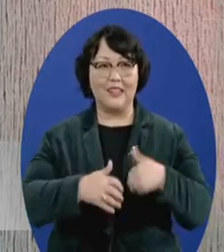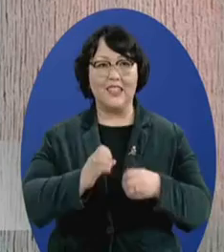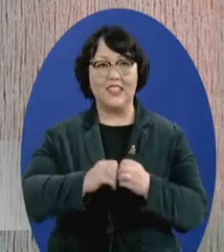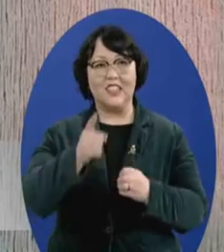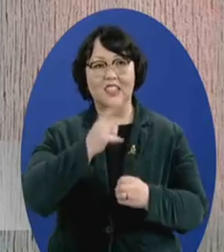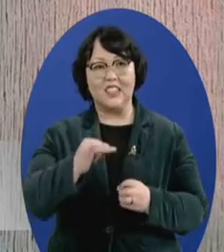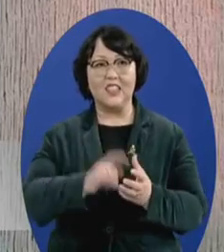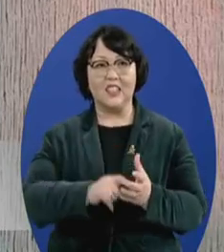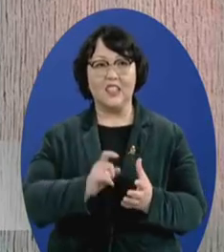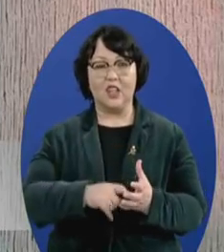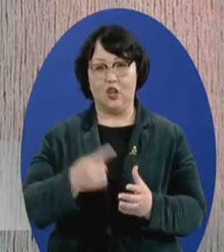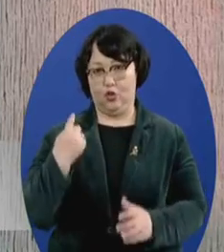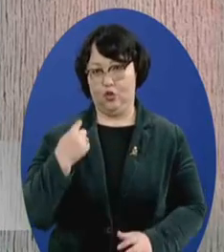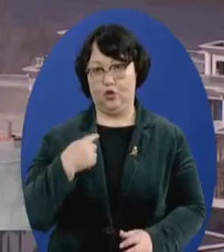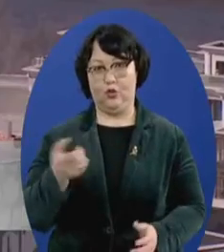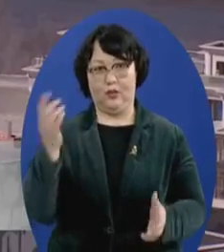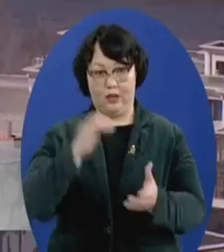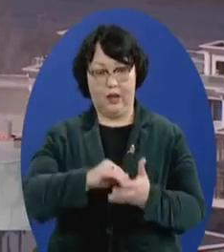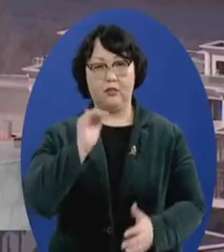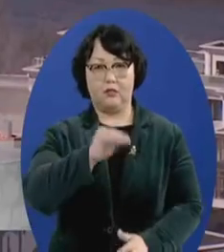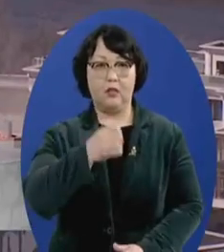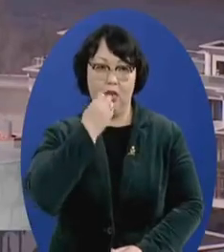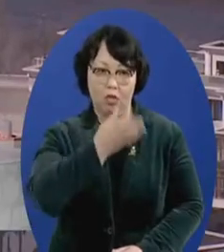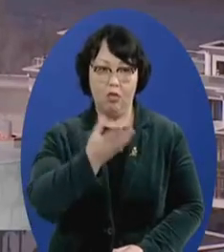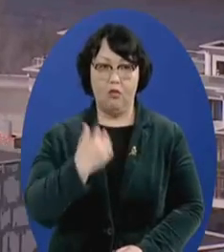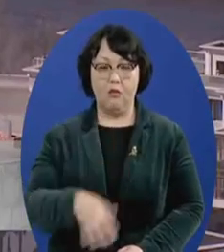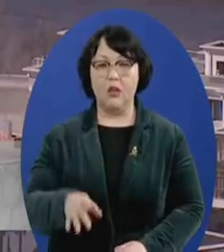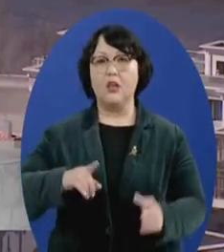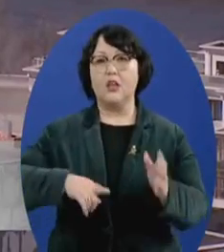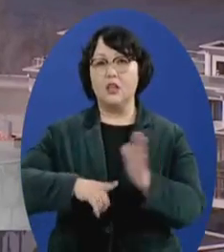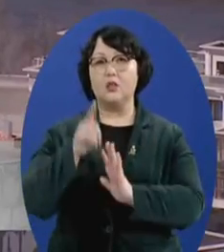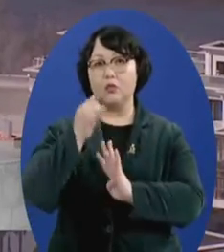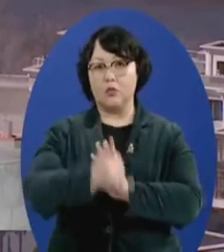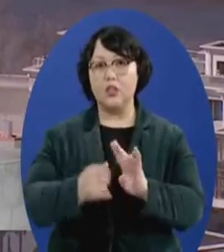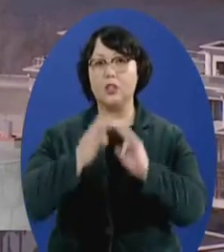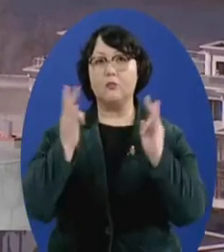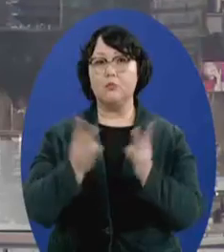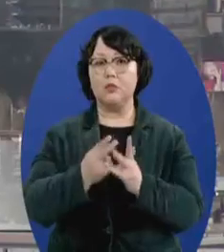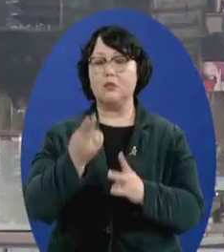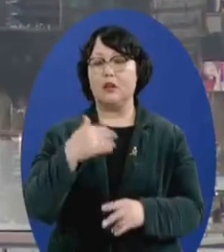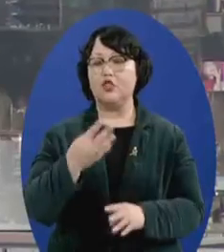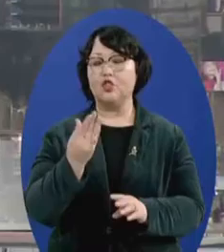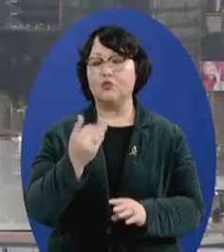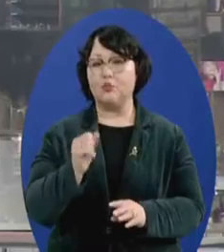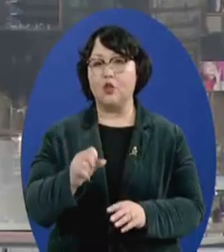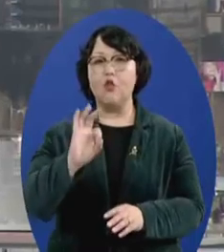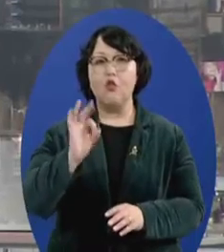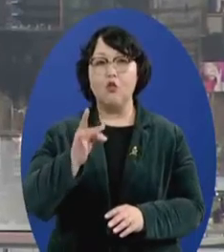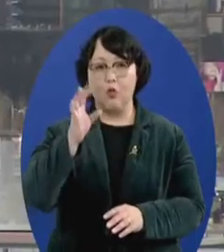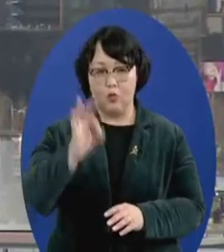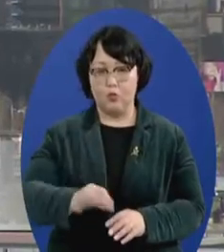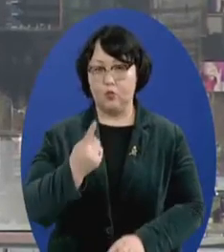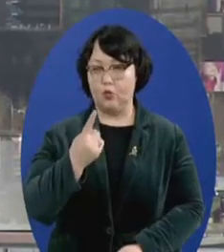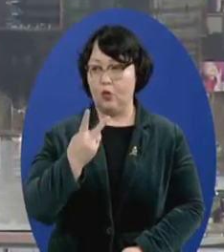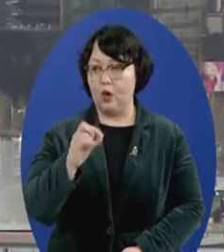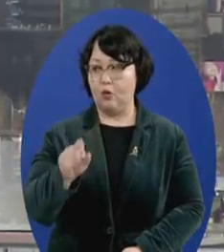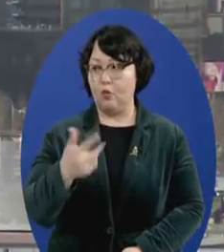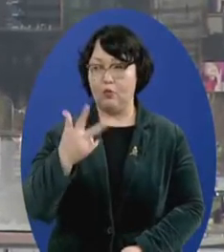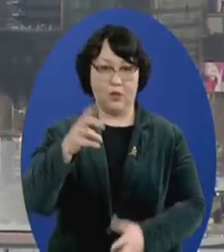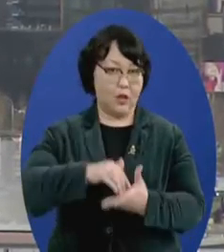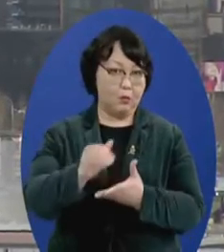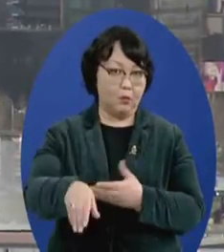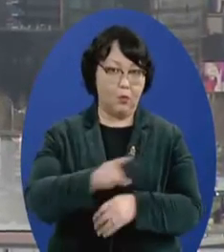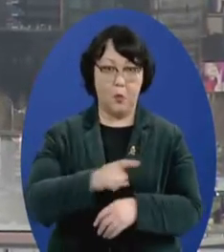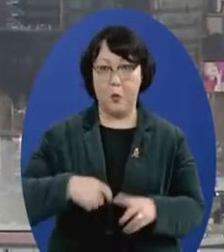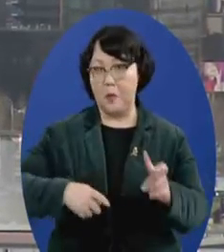хийгээч гэдэг ийм шаардлагыг өчтөр дахин тавьж байгаа юм аа. Эхний удирдлын байдлаар нийгмийн даатгалын шимтгэлийн өрийн хэмжээ нь 120.3 тэрбум төгрөгт хүрчээ. Энэ